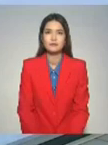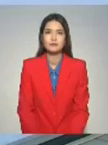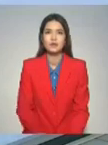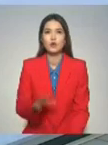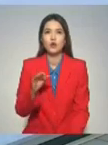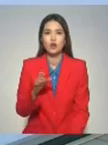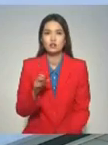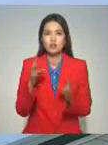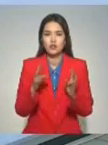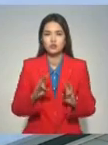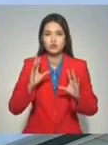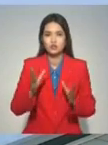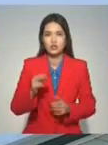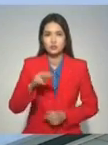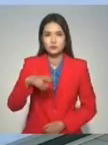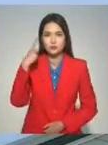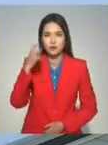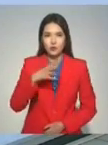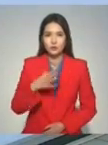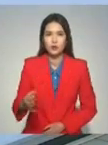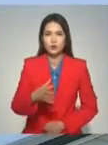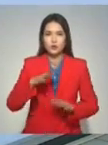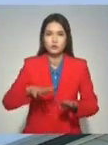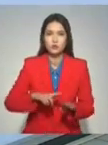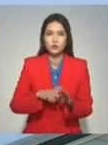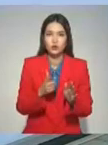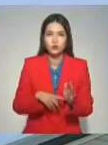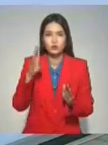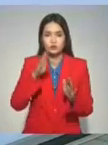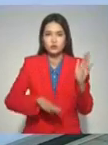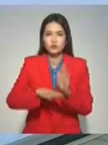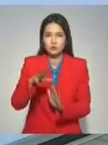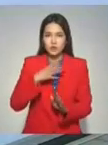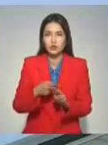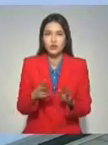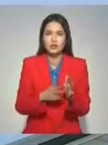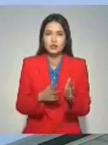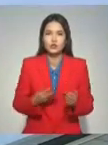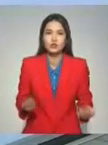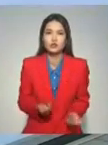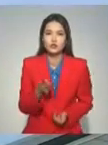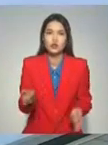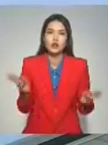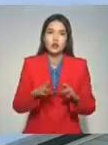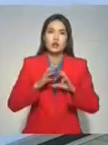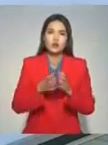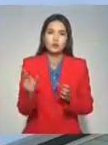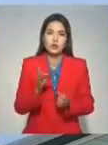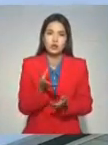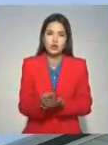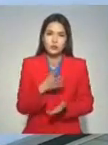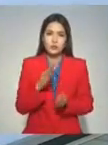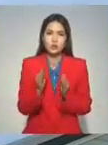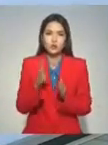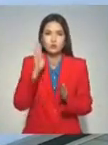Оралда төтенше жағдай жарияланды. Облыс орталығында 17 нысанды су басты. Оның 8-і тұрғын үй, қалғаны әлеуметтік нысандар.